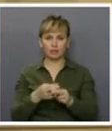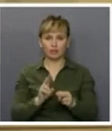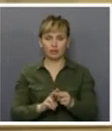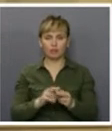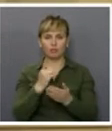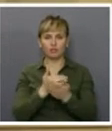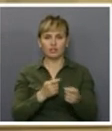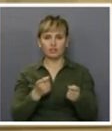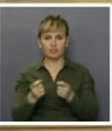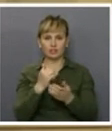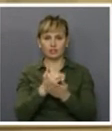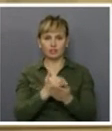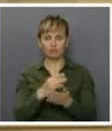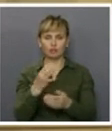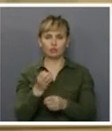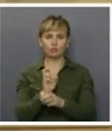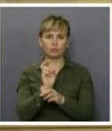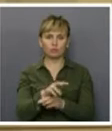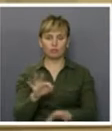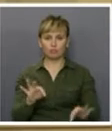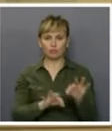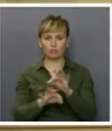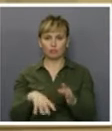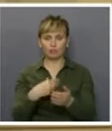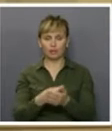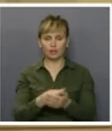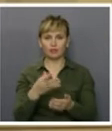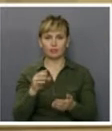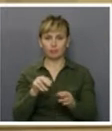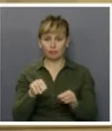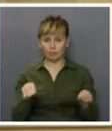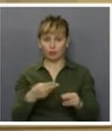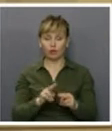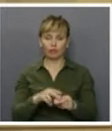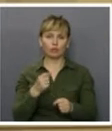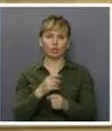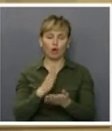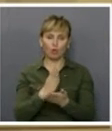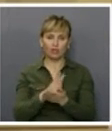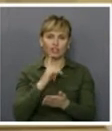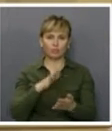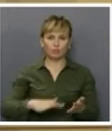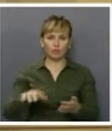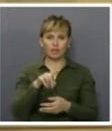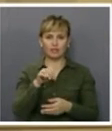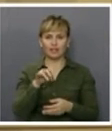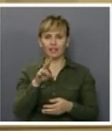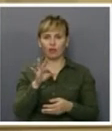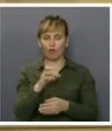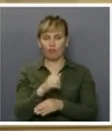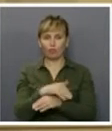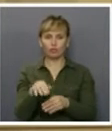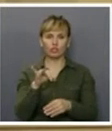управления системой. Кроме того, посетил пилотную зону платной парковки, которая находится в районе Зеленого базара по улице Зенкова между улицами